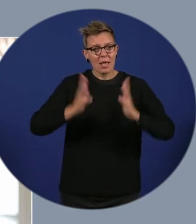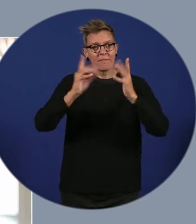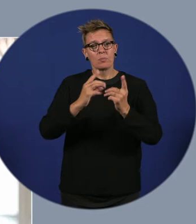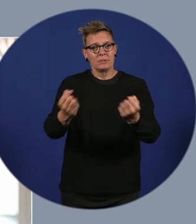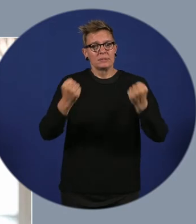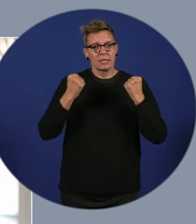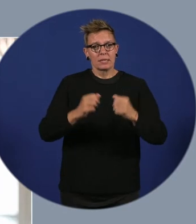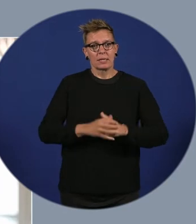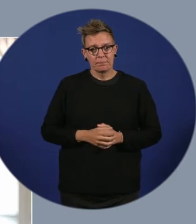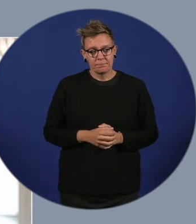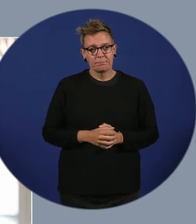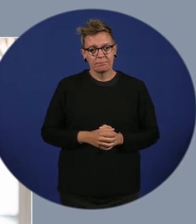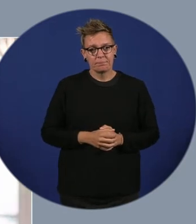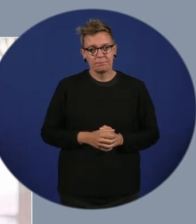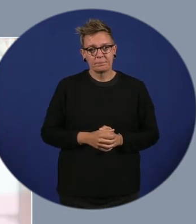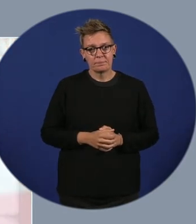stärkas.